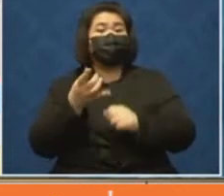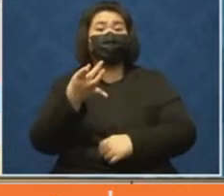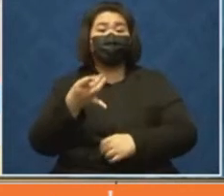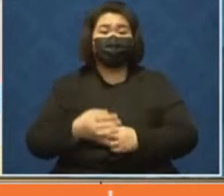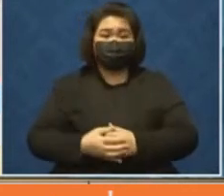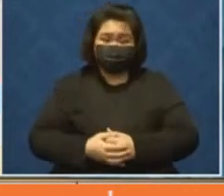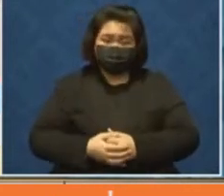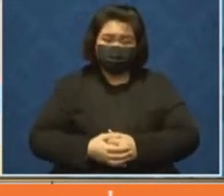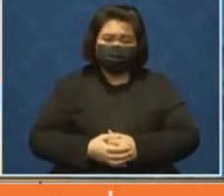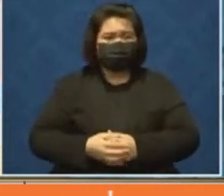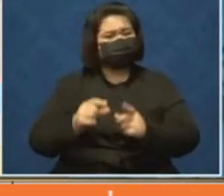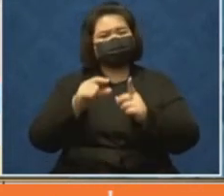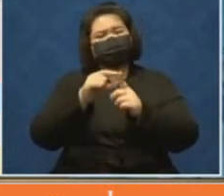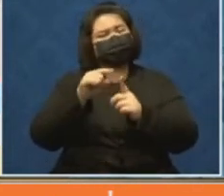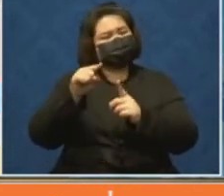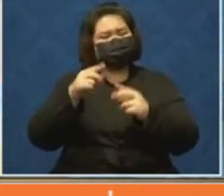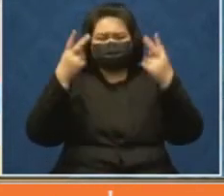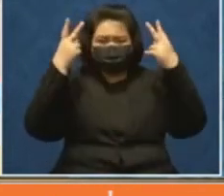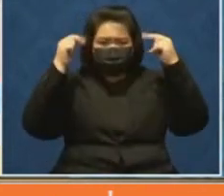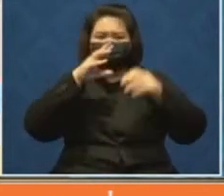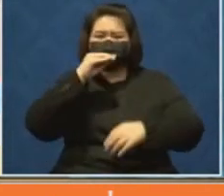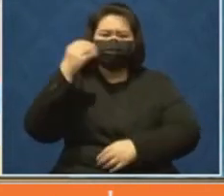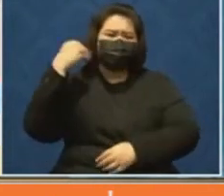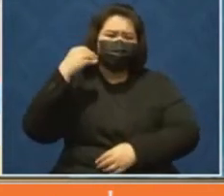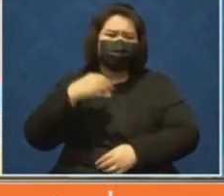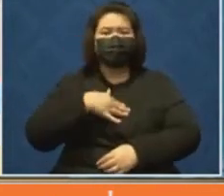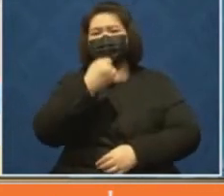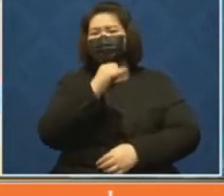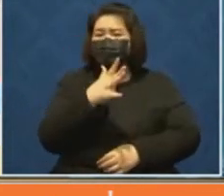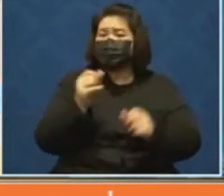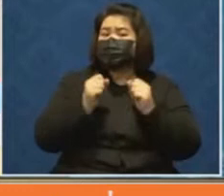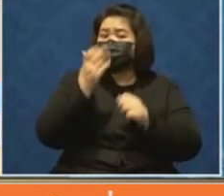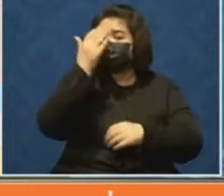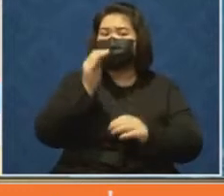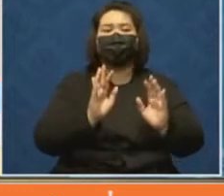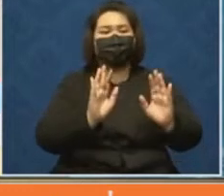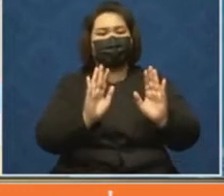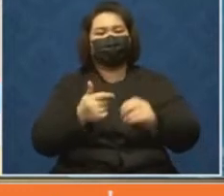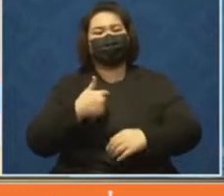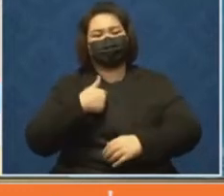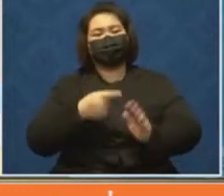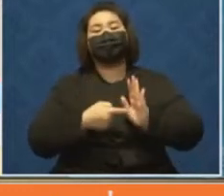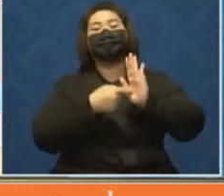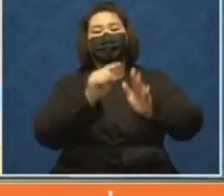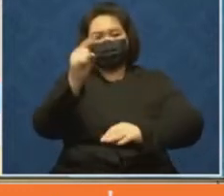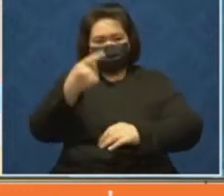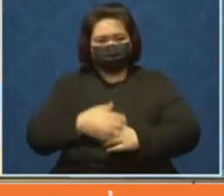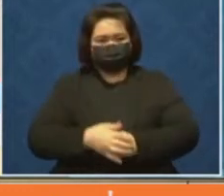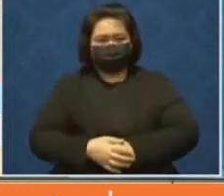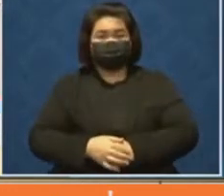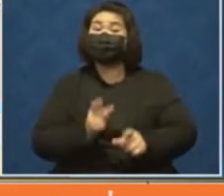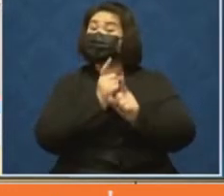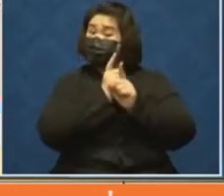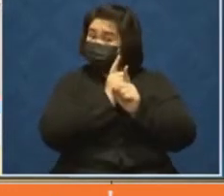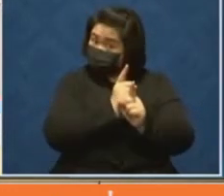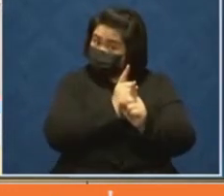หากวนนี้คนเอกประยุติ หรอคนเอกชายชาญช้มัคนจะลกข้มาตอบผมว่าหากไมไดทำอะไรผิด แลจะไปคล